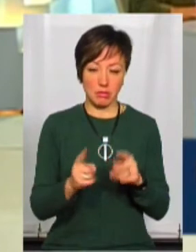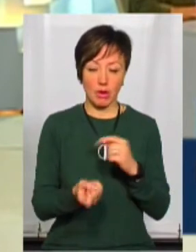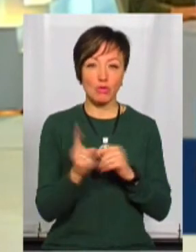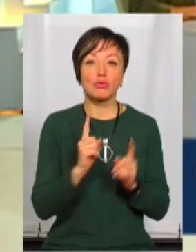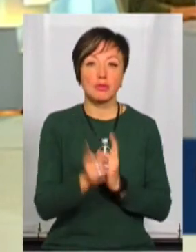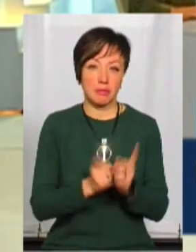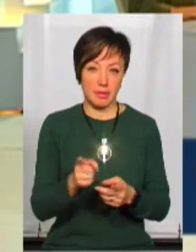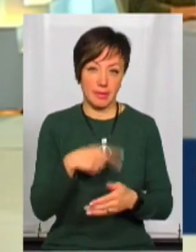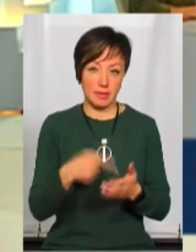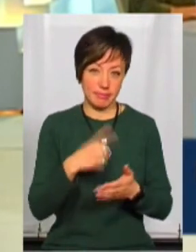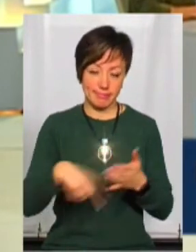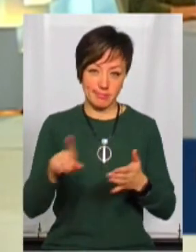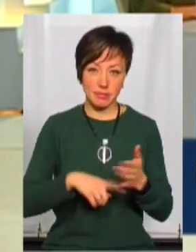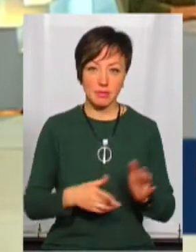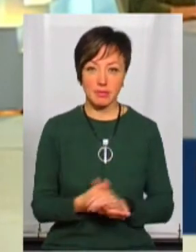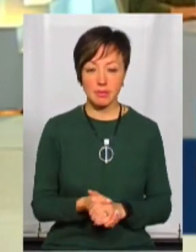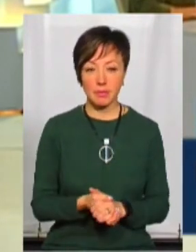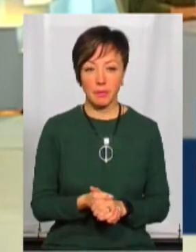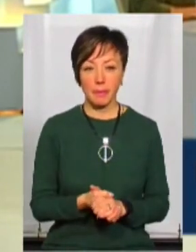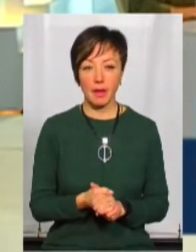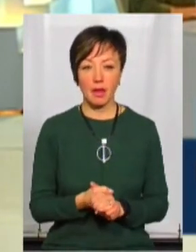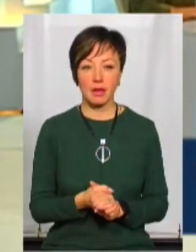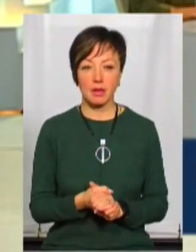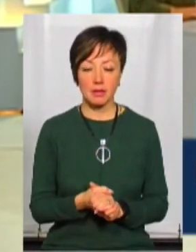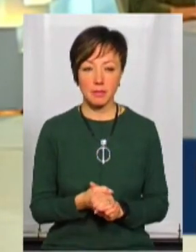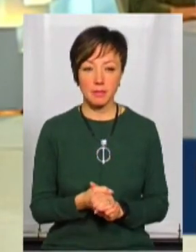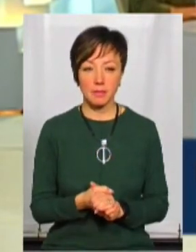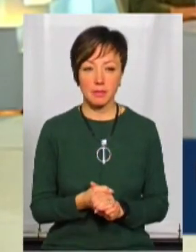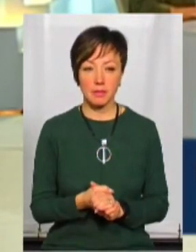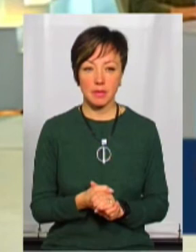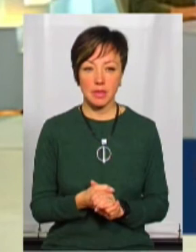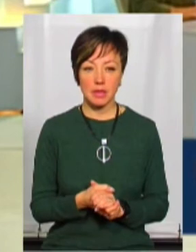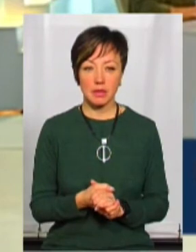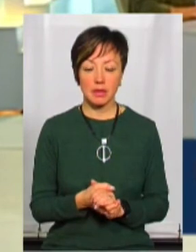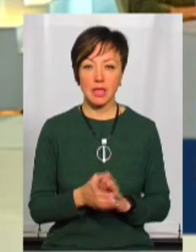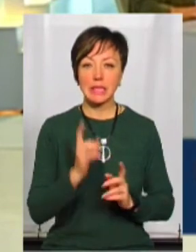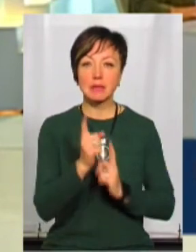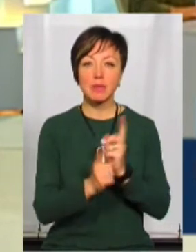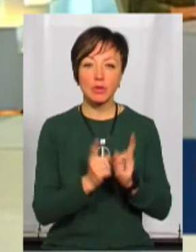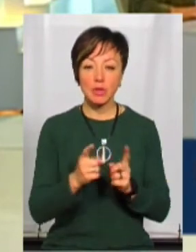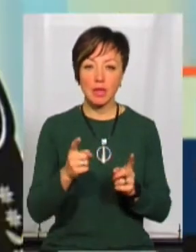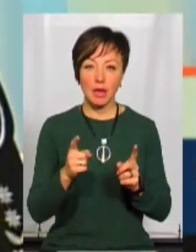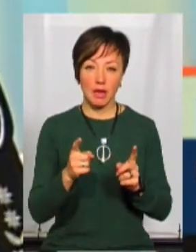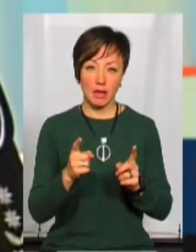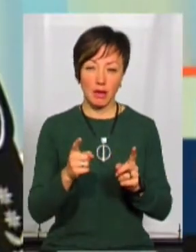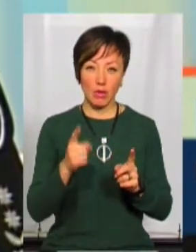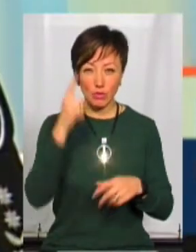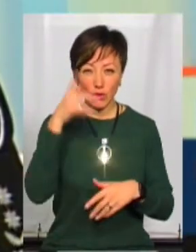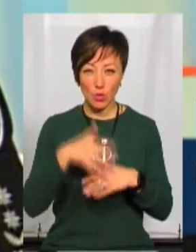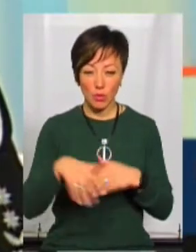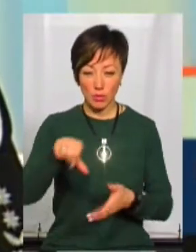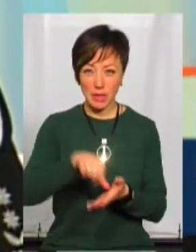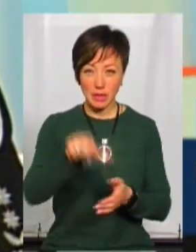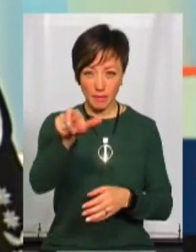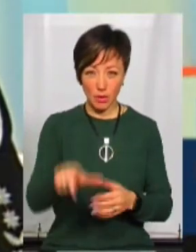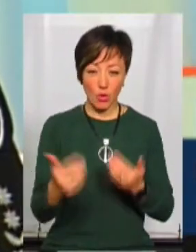має змінитися? Міняється саме сприйняття, скажімо, цього дільничного. Він стає